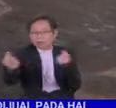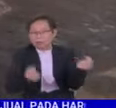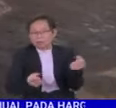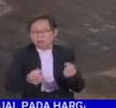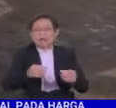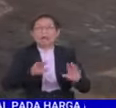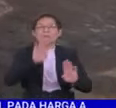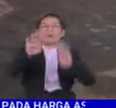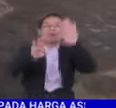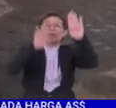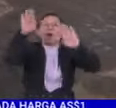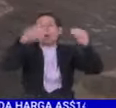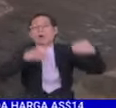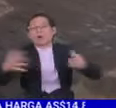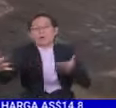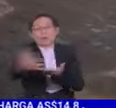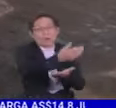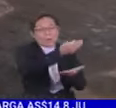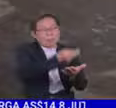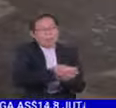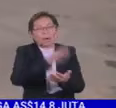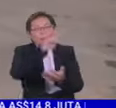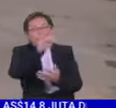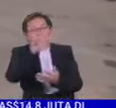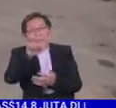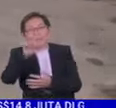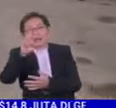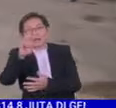telah dilelong membabitkan kutipan hasil